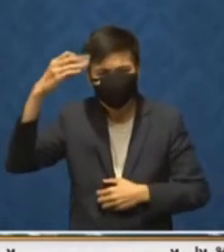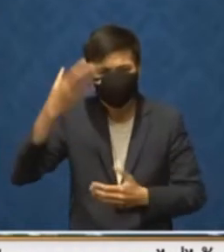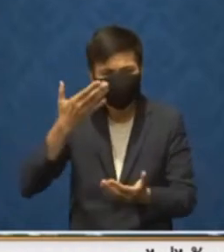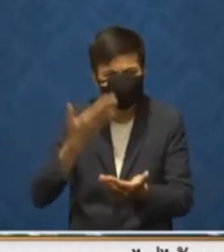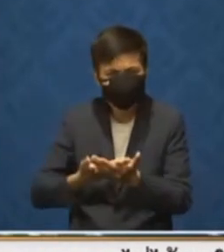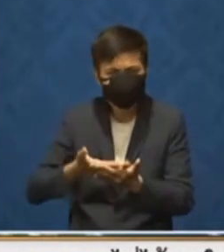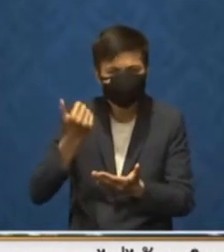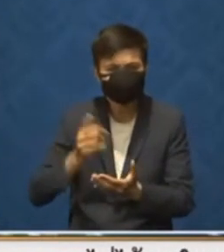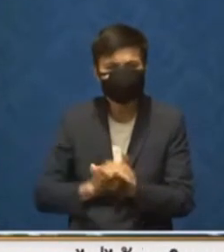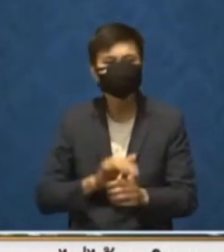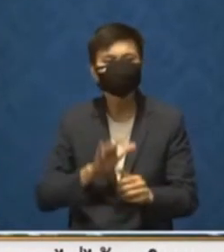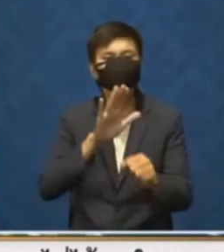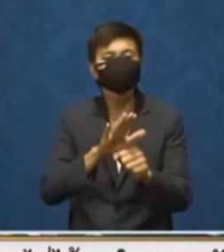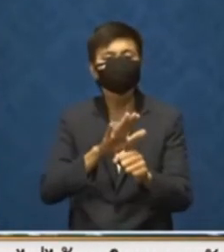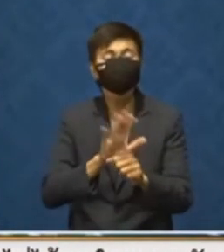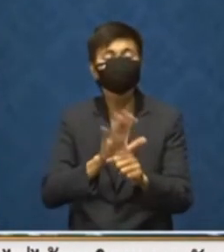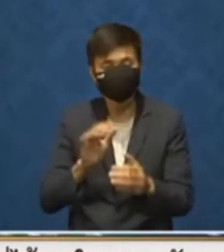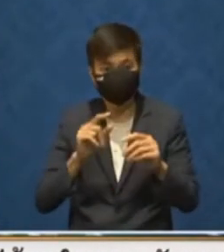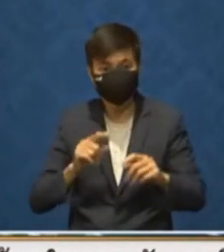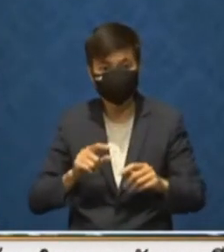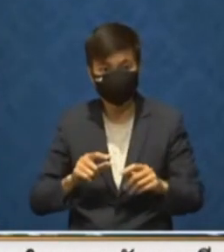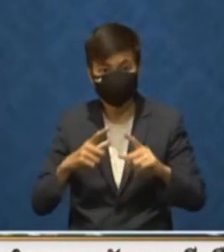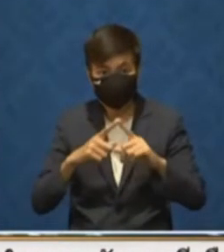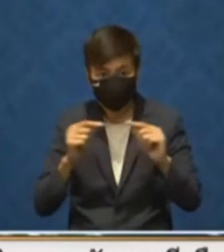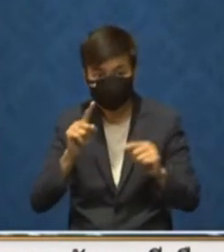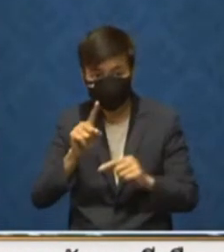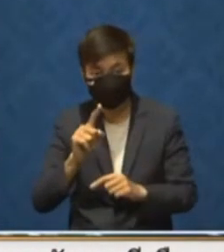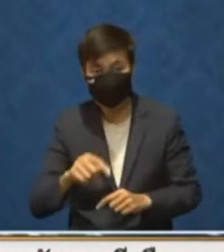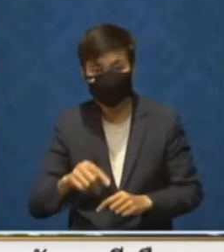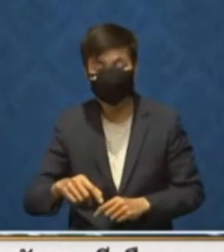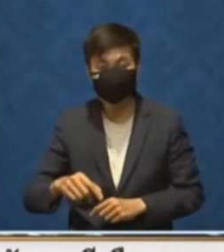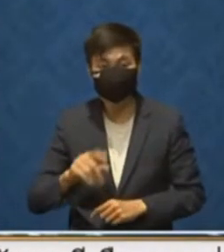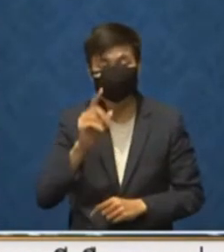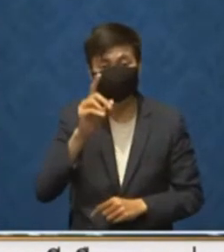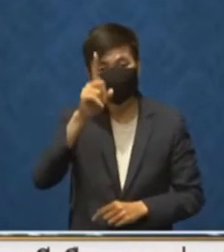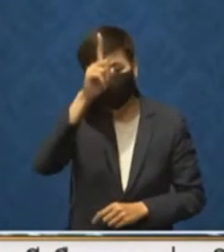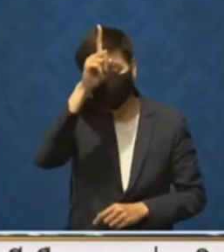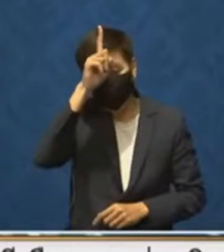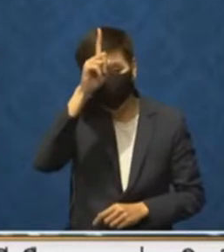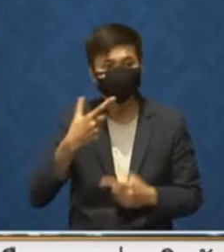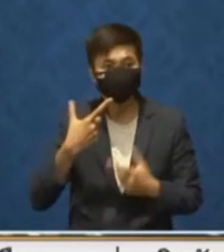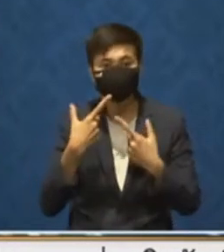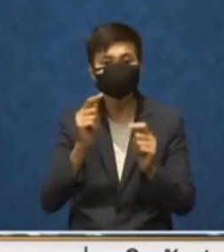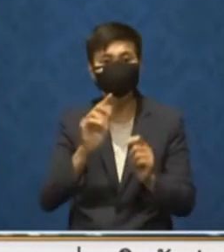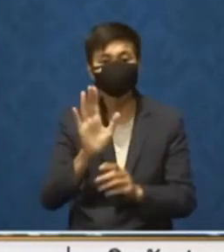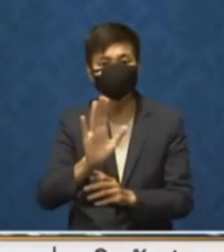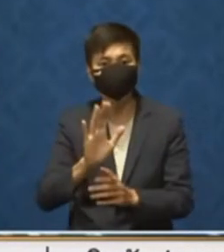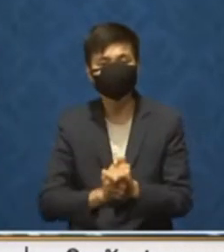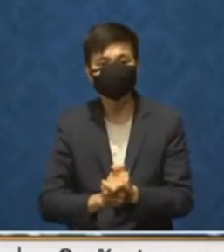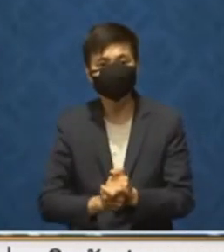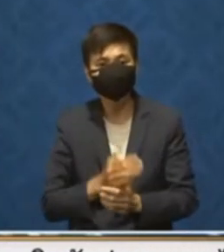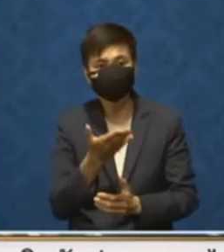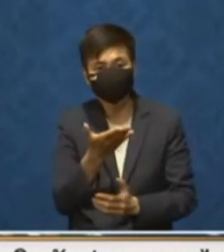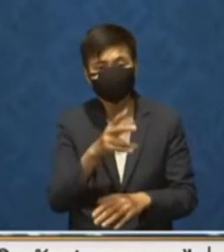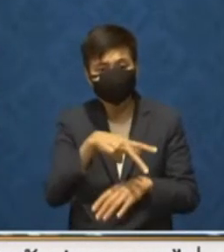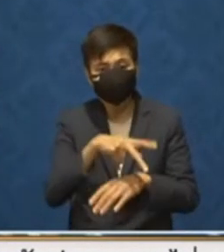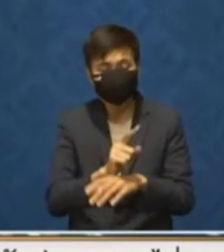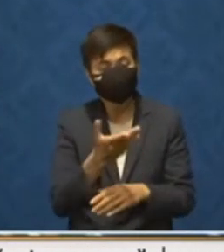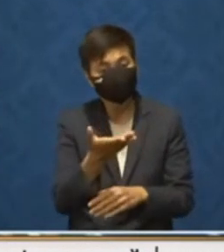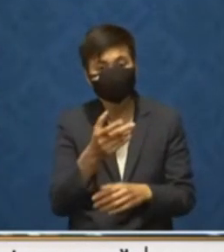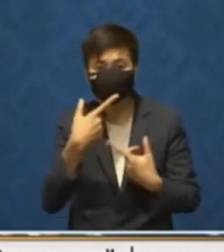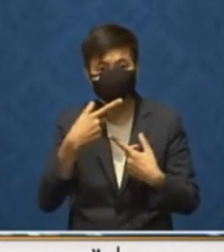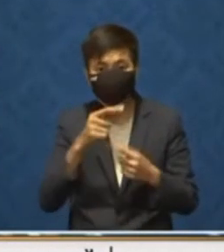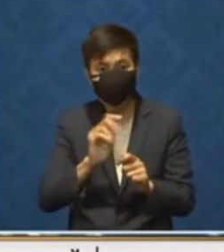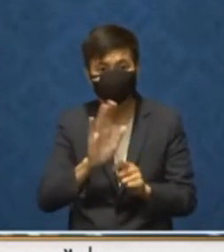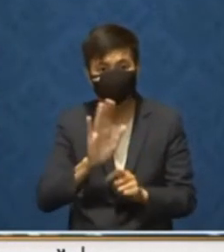ให้เคลียร์ต่อเรากับกันไปซื้อไอ้ที่แพ่งเปิดก็ไม่ตอบนะต่อแล้วก็ท่านประธานเนี่ยมันก็ไม่ได้ตอบก็คน